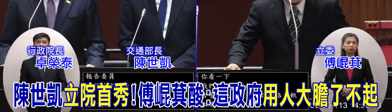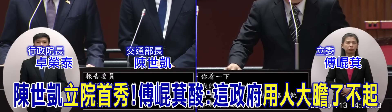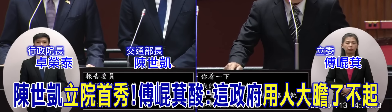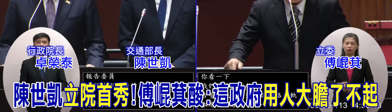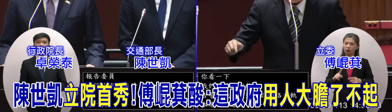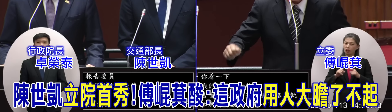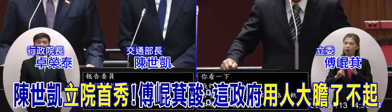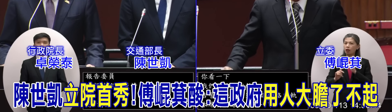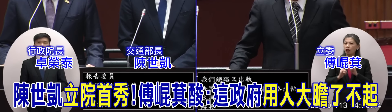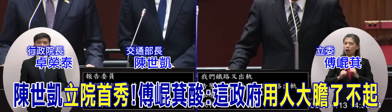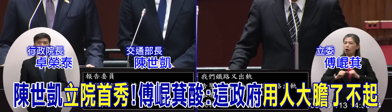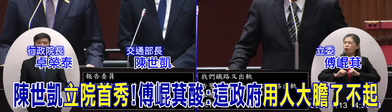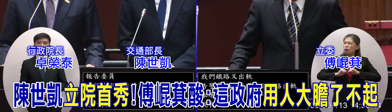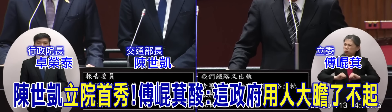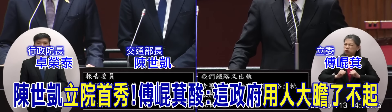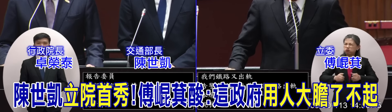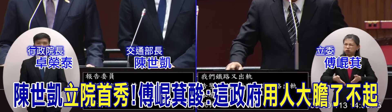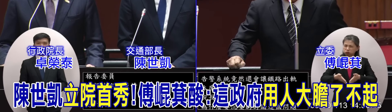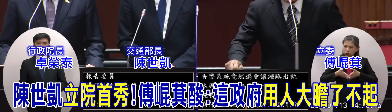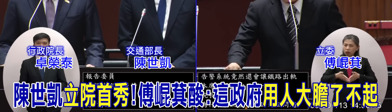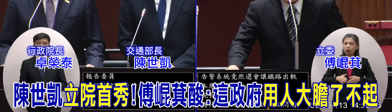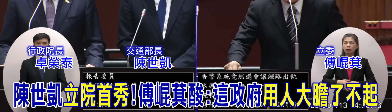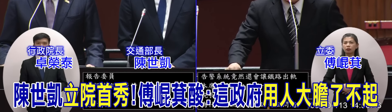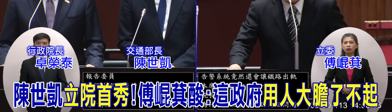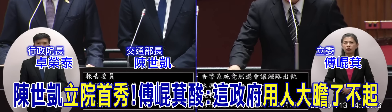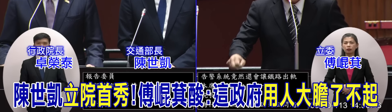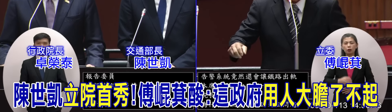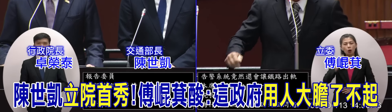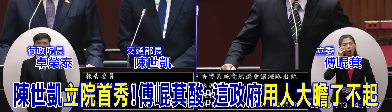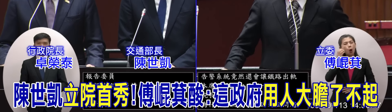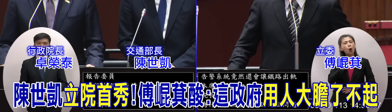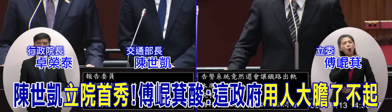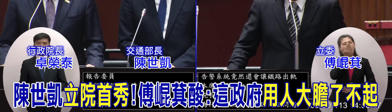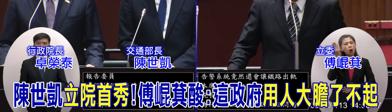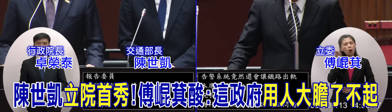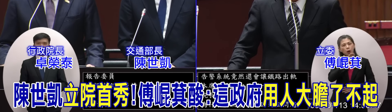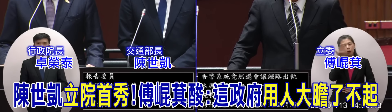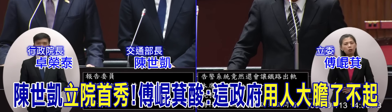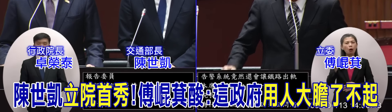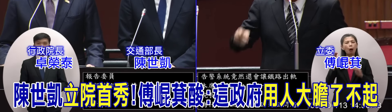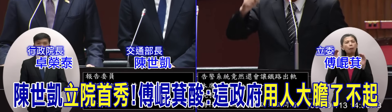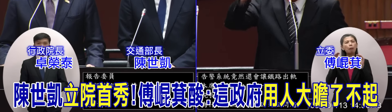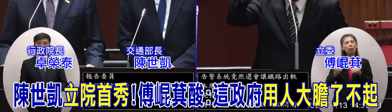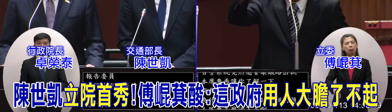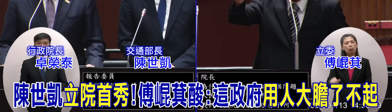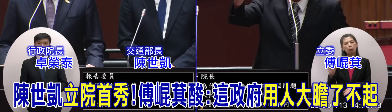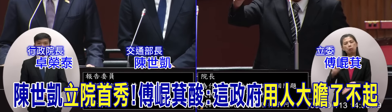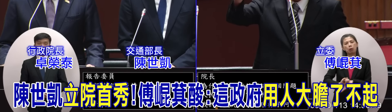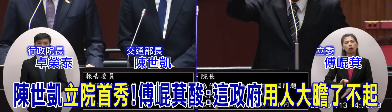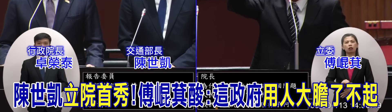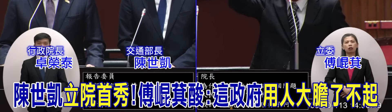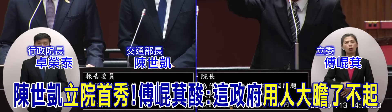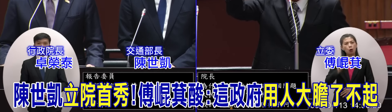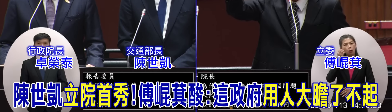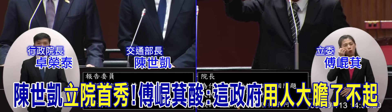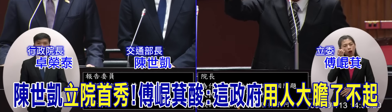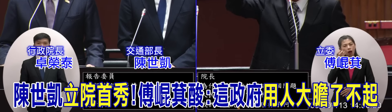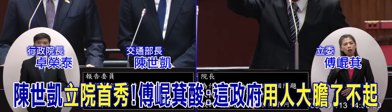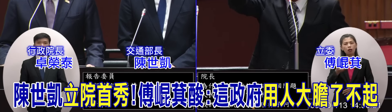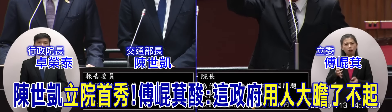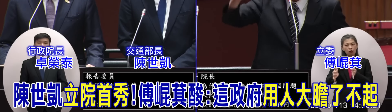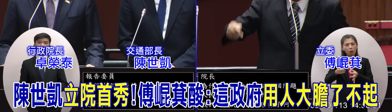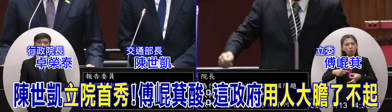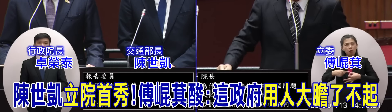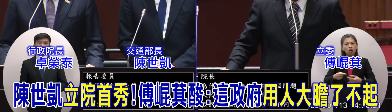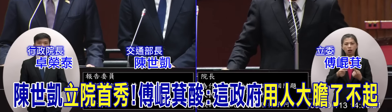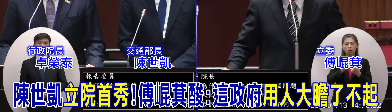人民要怎么活下去啊？我们的观光做成什么样子啊？花莲就两大产业，第一个叫观光产业，